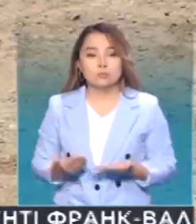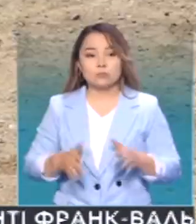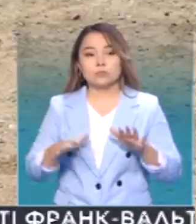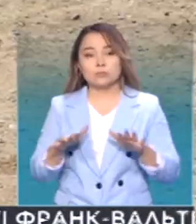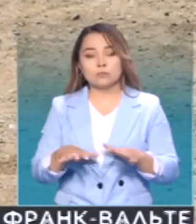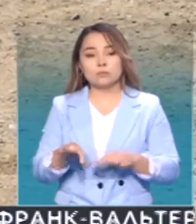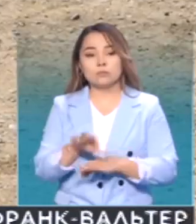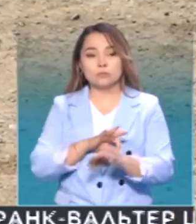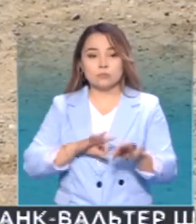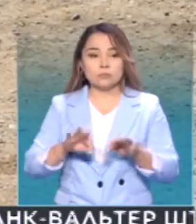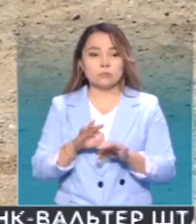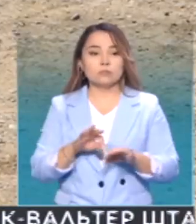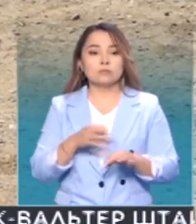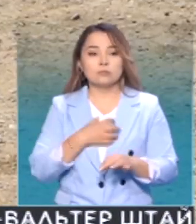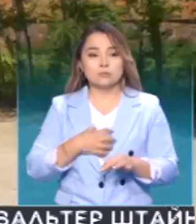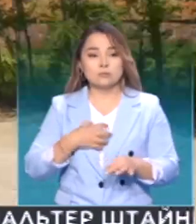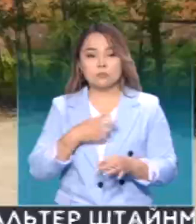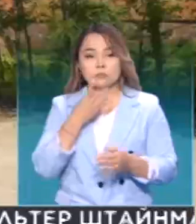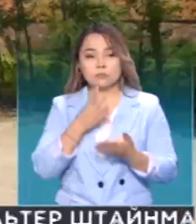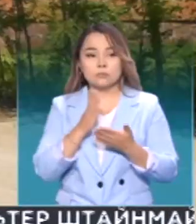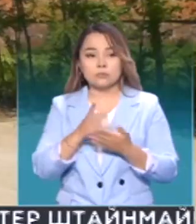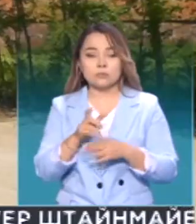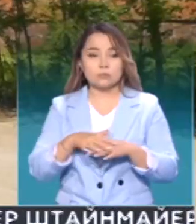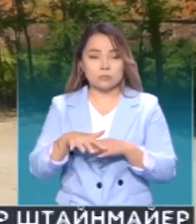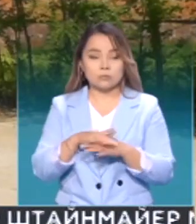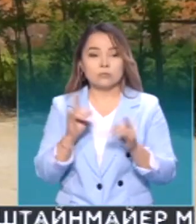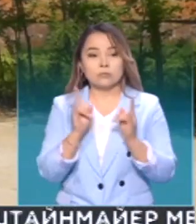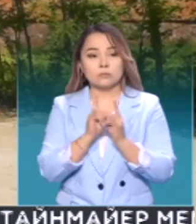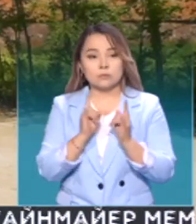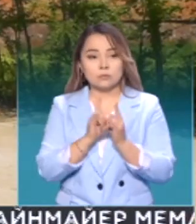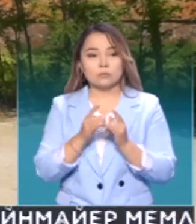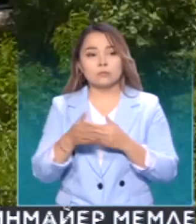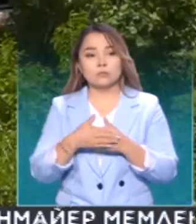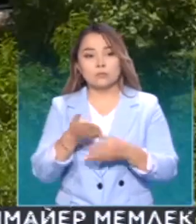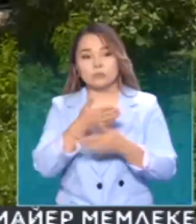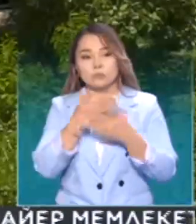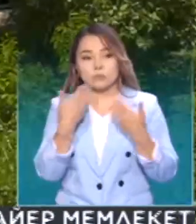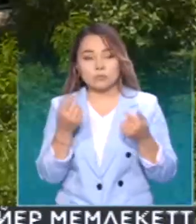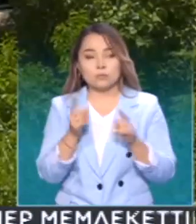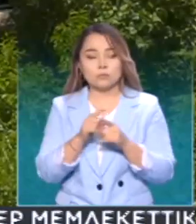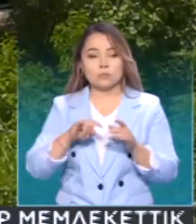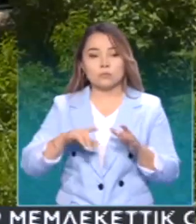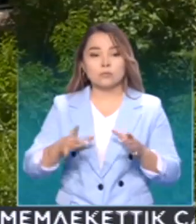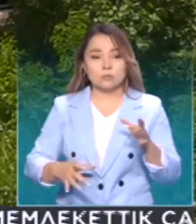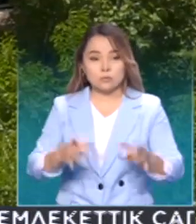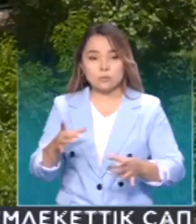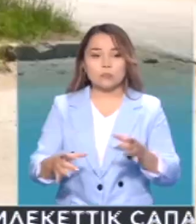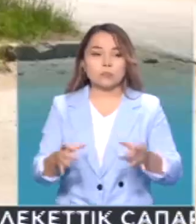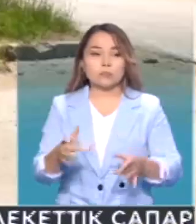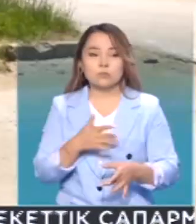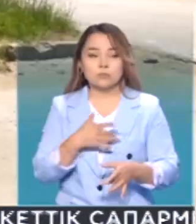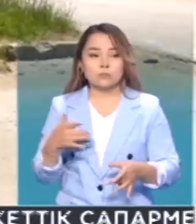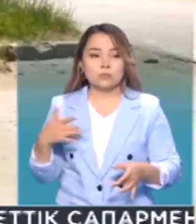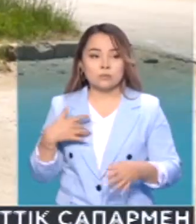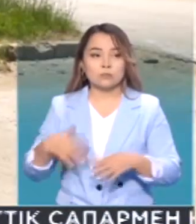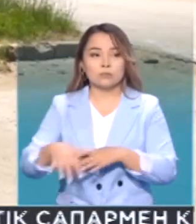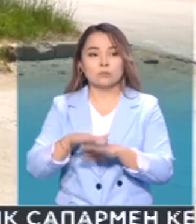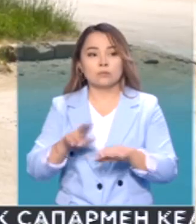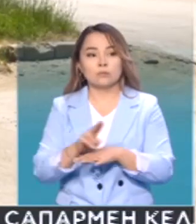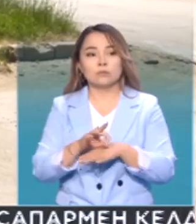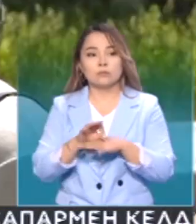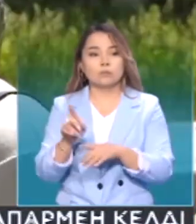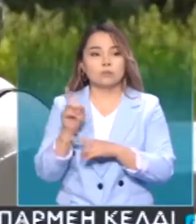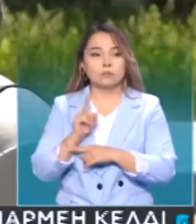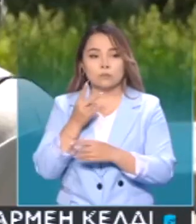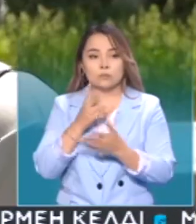ішіндегі инфрақұрылым мәселесі алаңдатып отыр. Халық есік терезесі жоқ үңірейген үйлер мен шұрық тесік жол және шаңы шыққан ауланың жөнделгенін күтіп